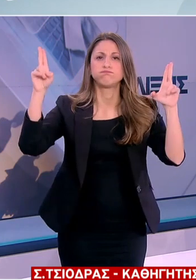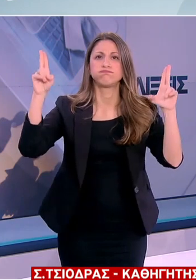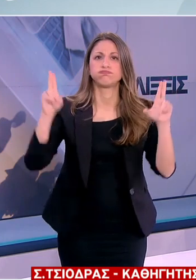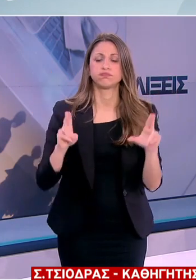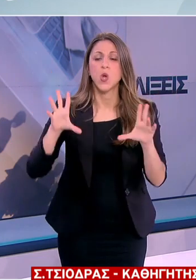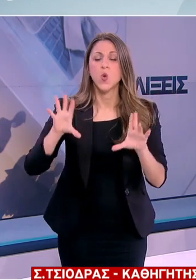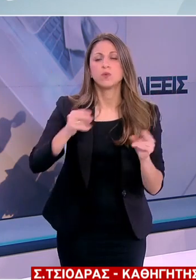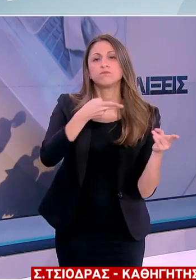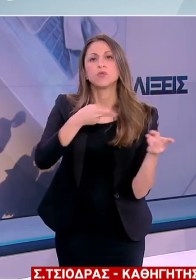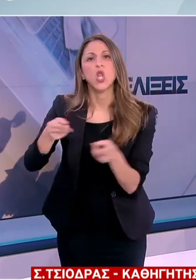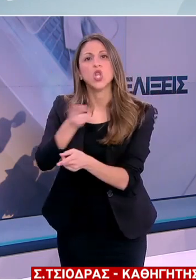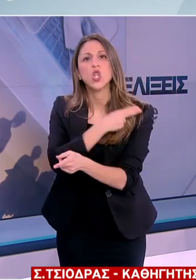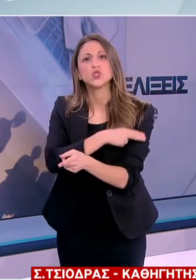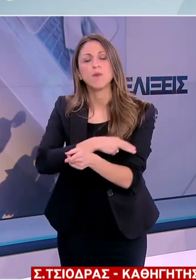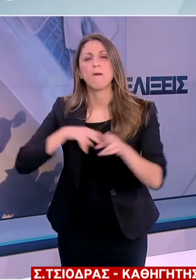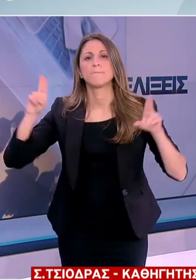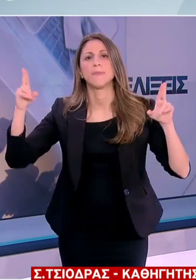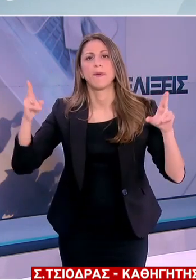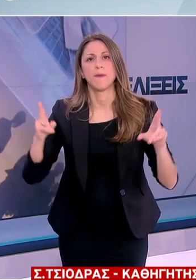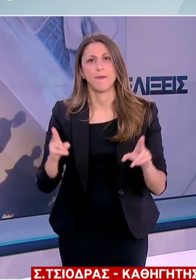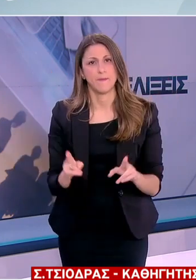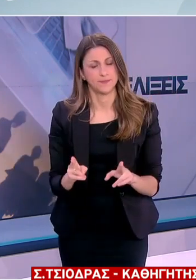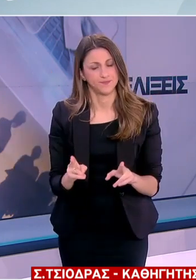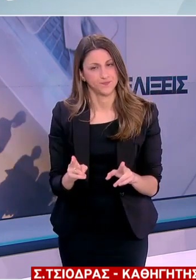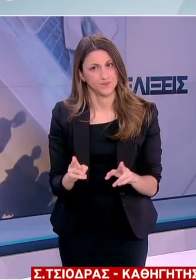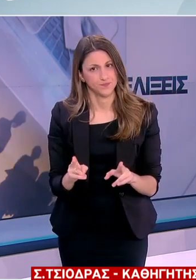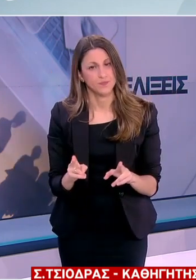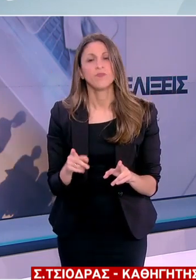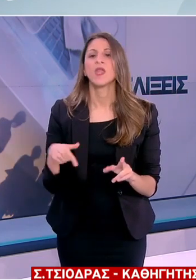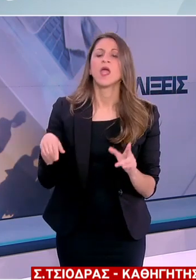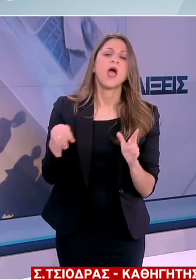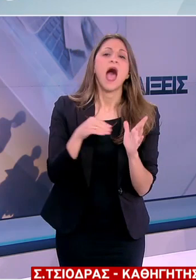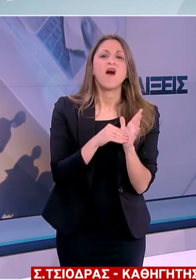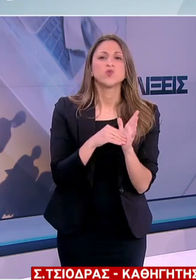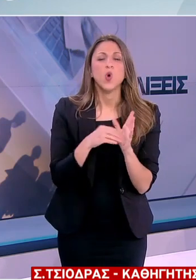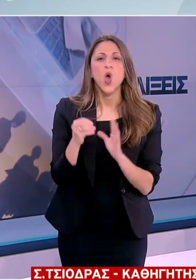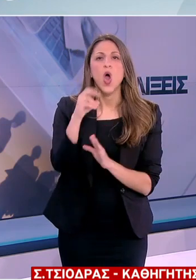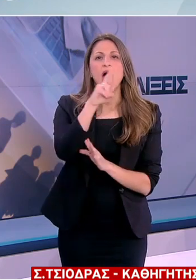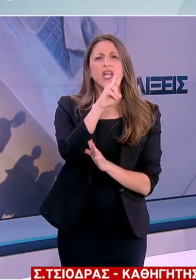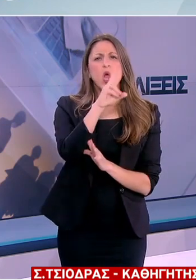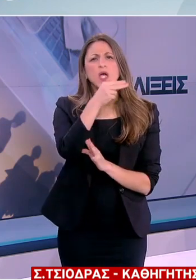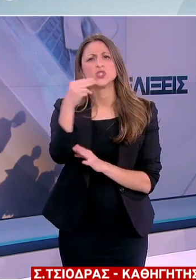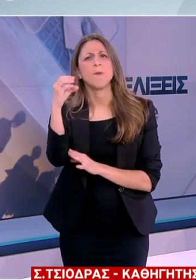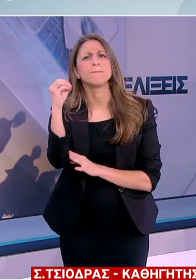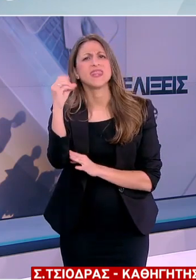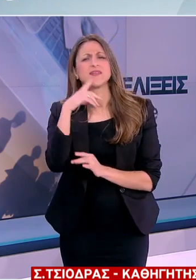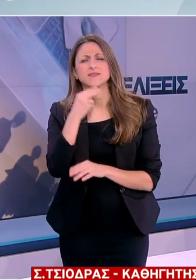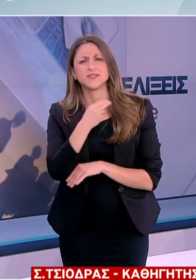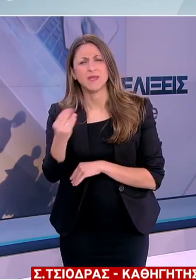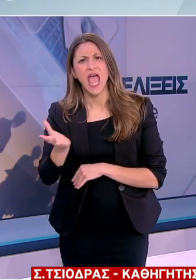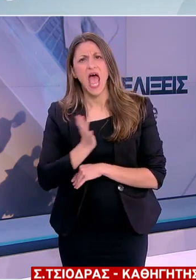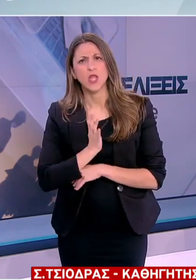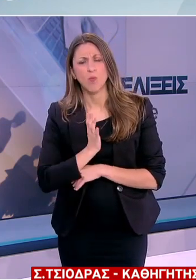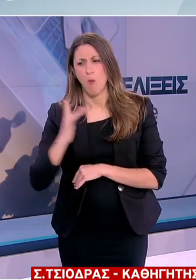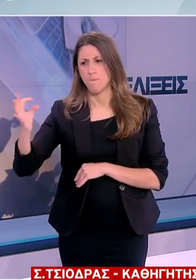σοβαρών κρουσμάτων που καταγράφονται. Το γνωστό σε όλους μας ρόμι δεν, που αντιπροσωπεύει τον μέσο αριθμό ανθρώπων που θα κολλήσουν την νόσο από